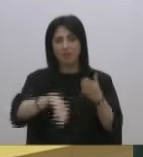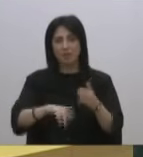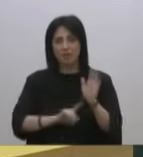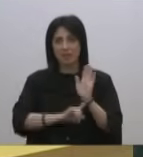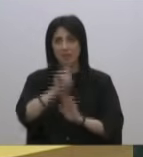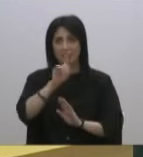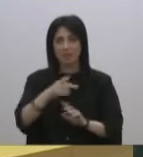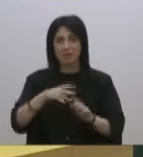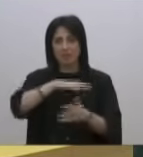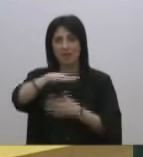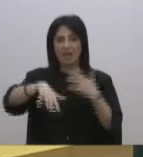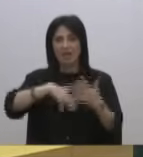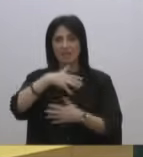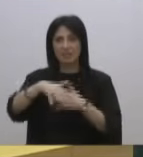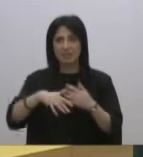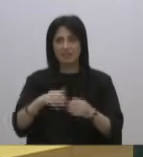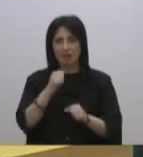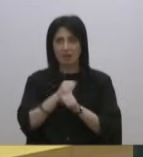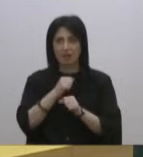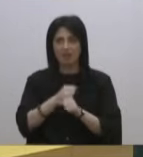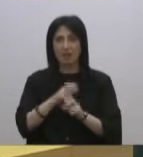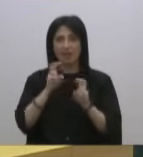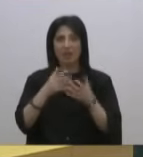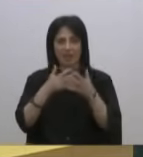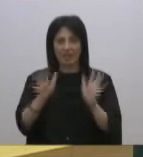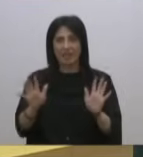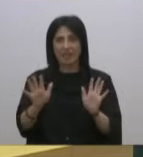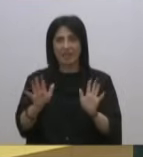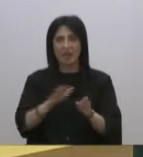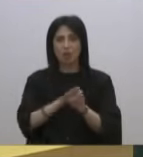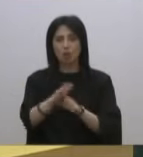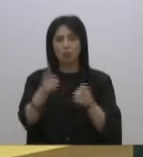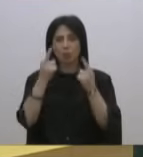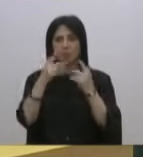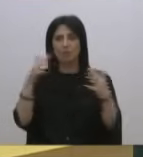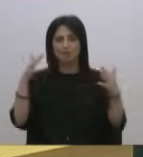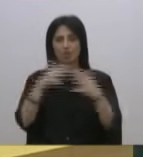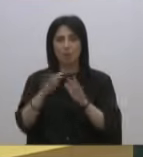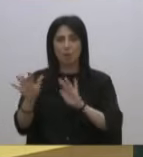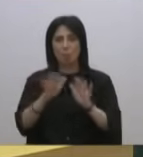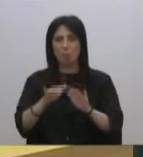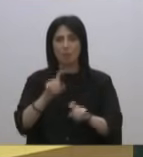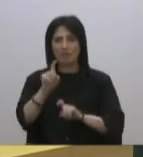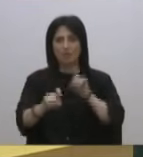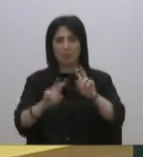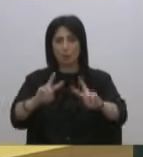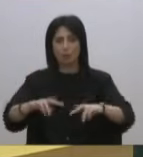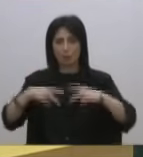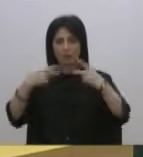დაწყებით ესკალაცია ახალ, კერძოდ ღია და სრულმასშტაბიანი საომარი მოქმედების საფეხურზე